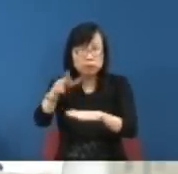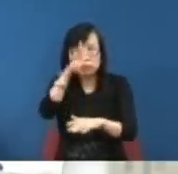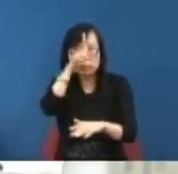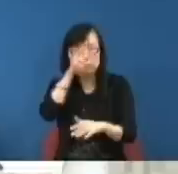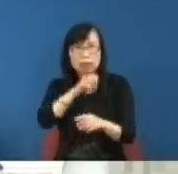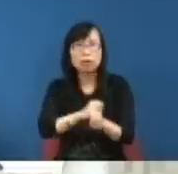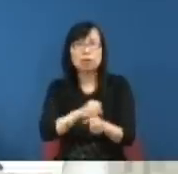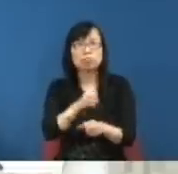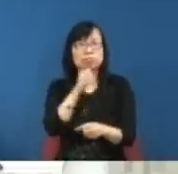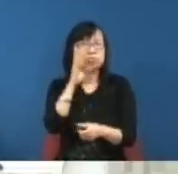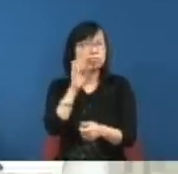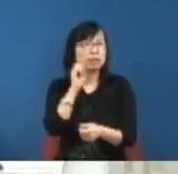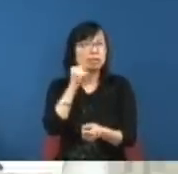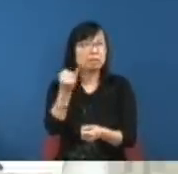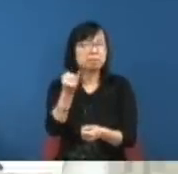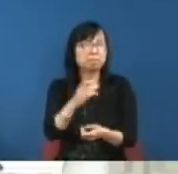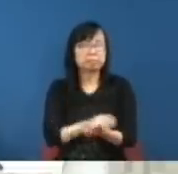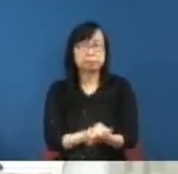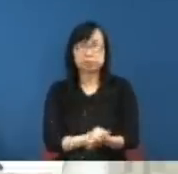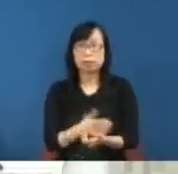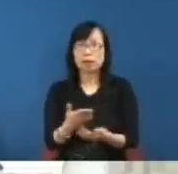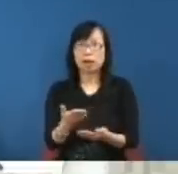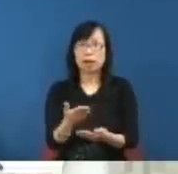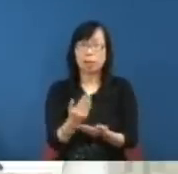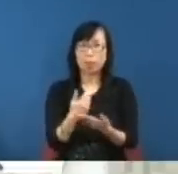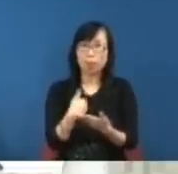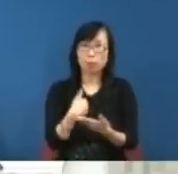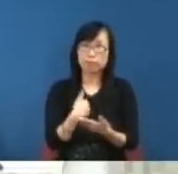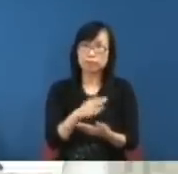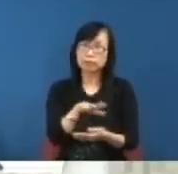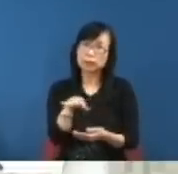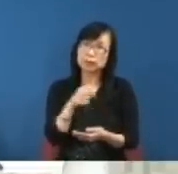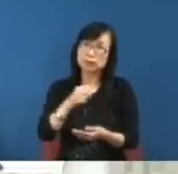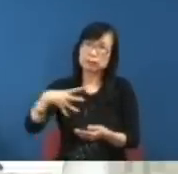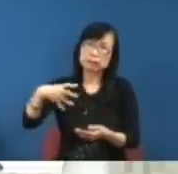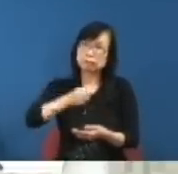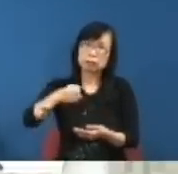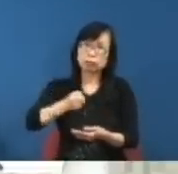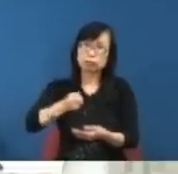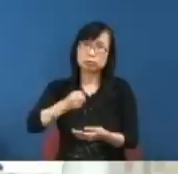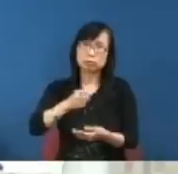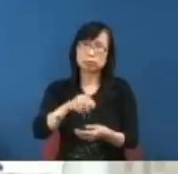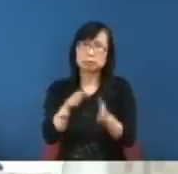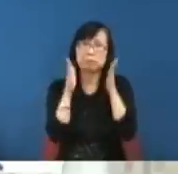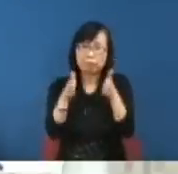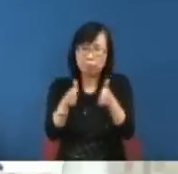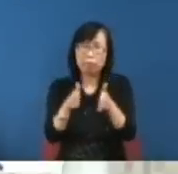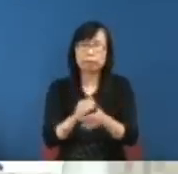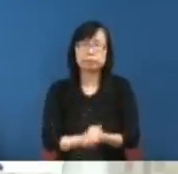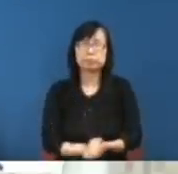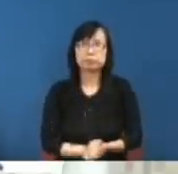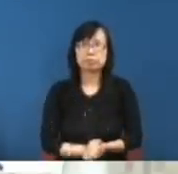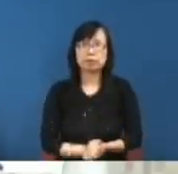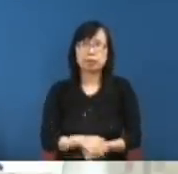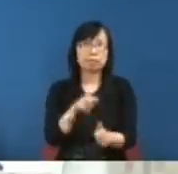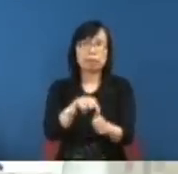於廢話，不單止是因為我哋的職權是有限，係咪啊？根